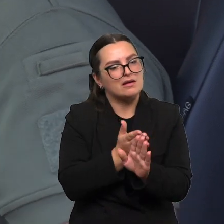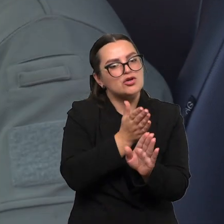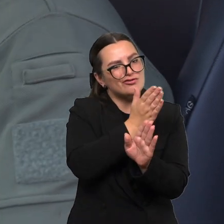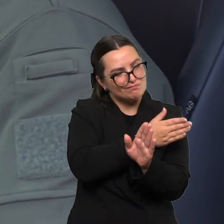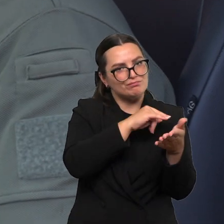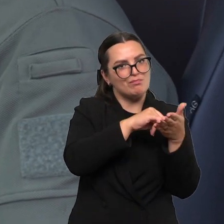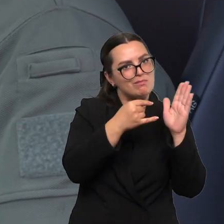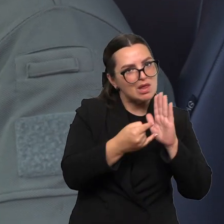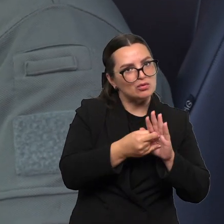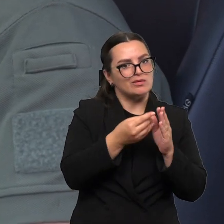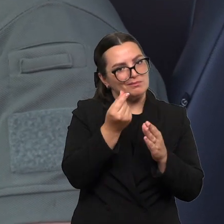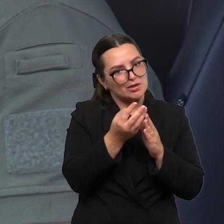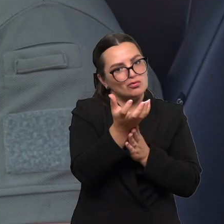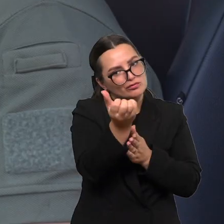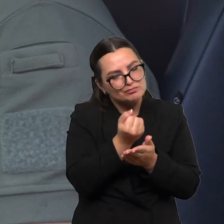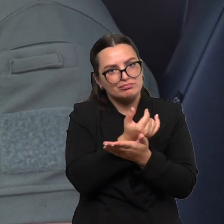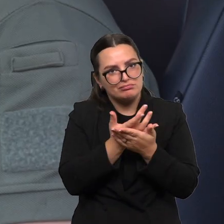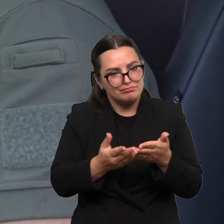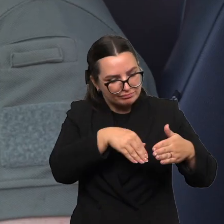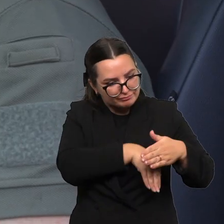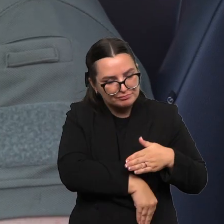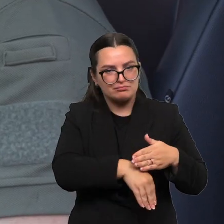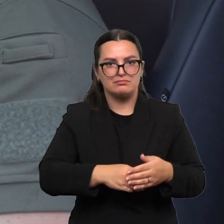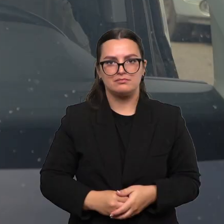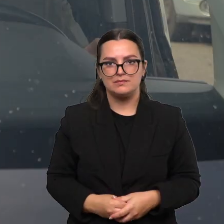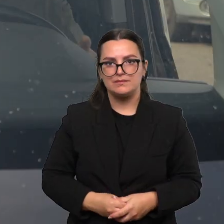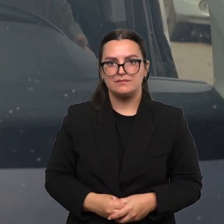turėti. Viską reikia daryti anksčiau. Jo, ir